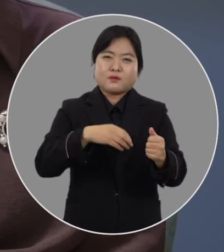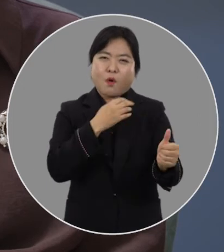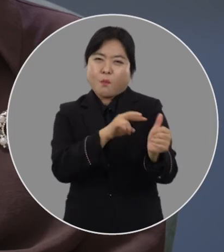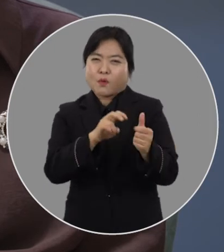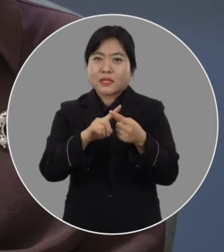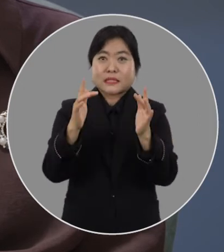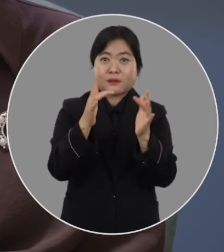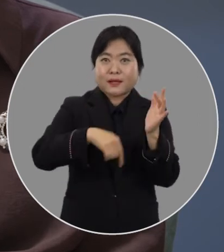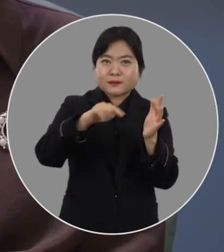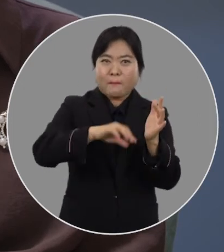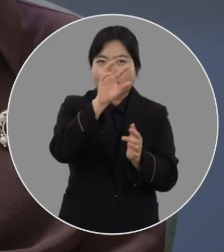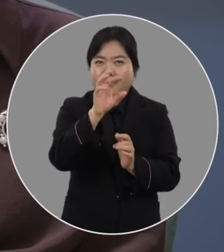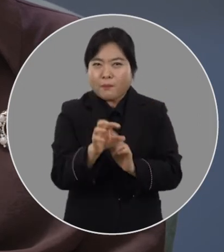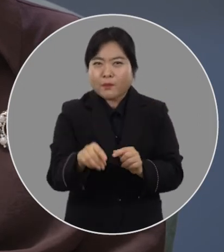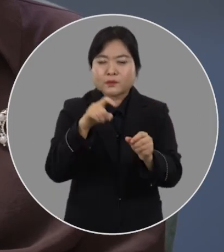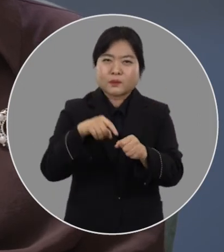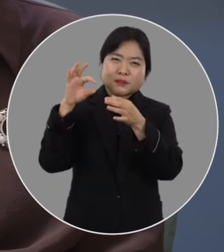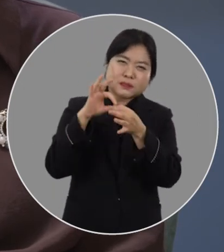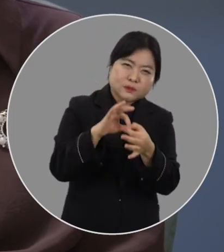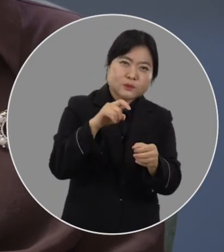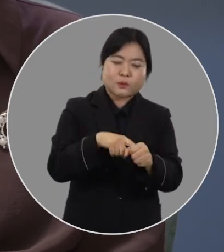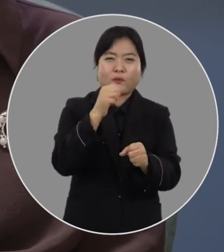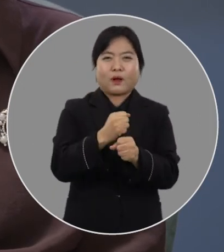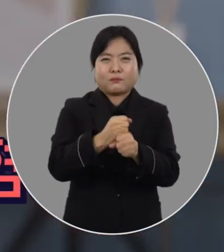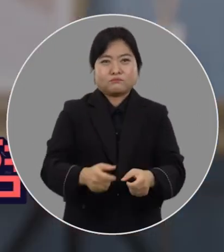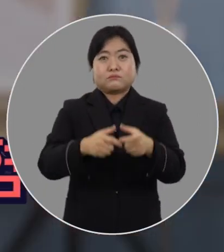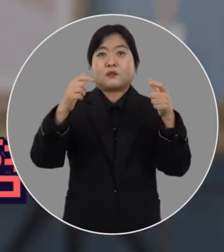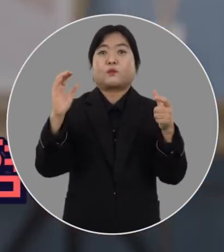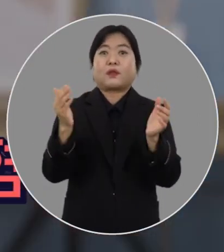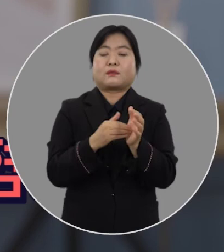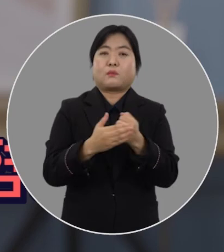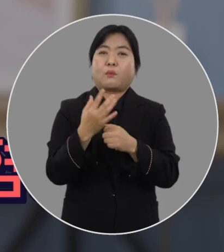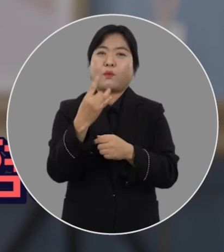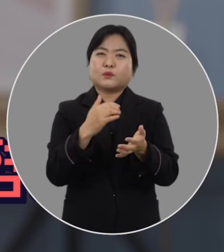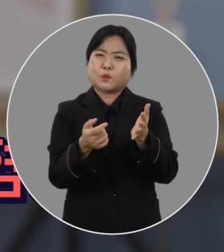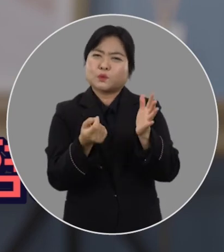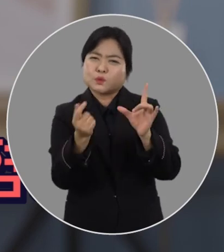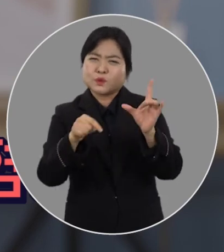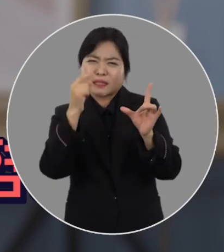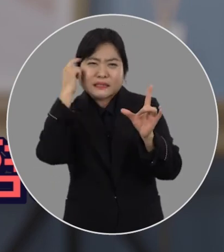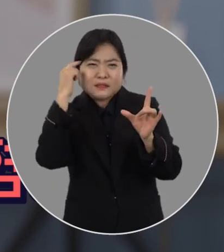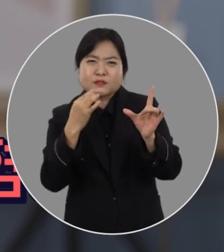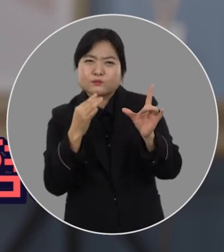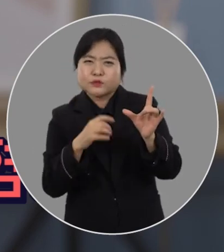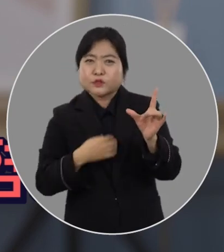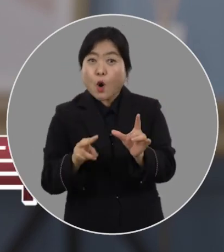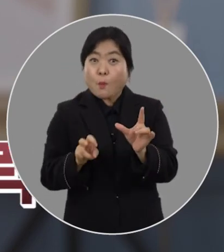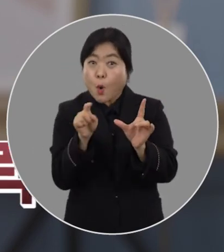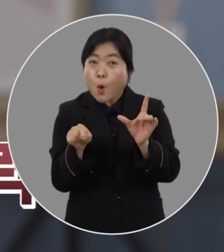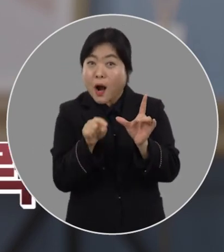반복적이고 지속적인 발화의 형태로 확대 재생산됨에 따라 본래는 소수의 견해에 불과했던 혐오의